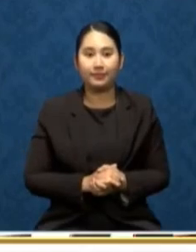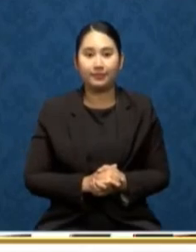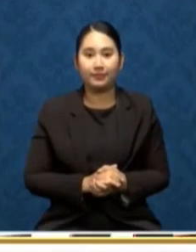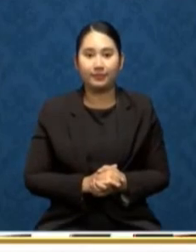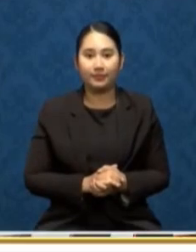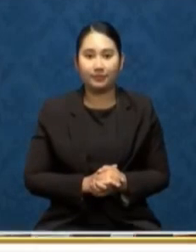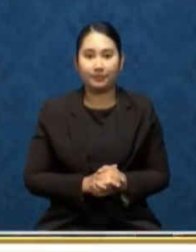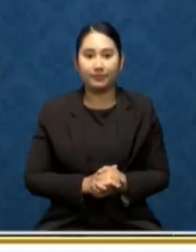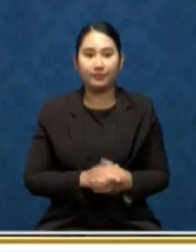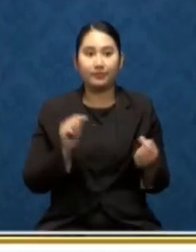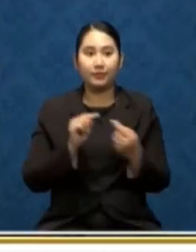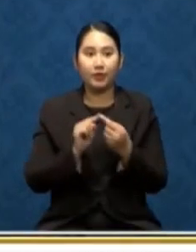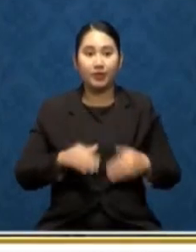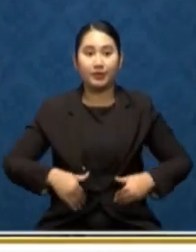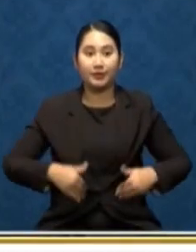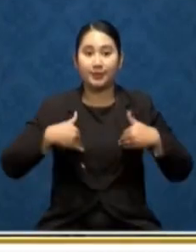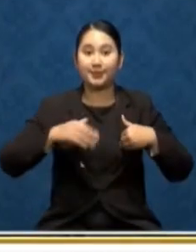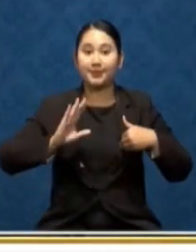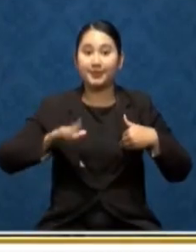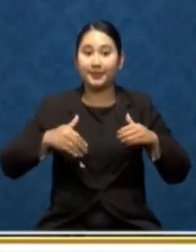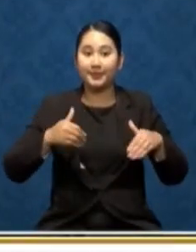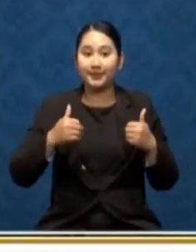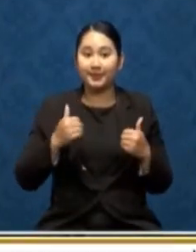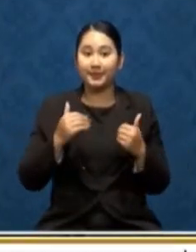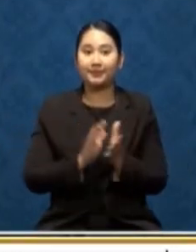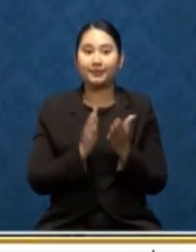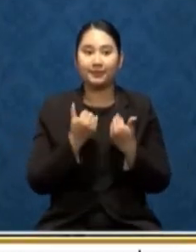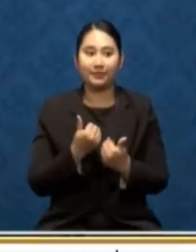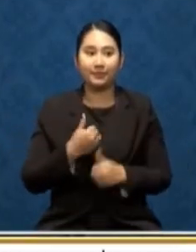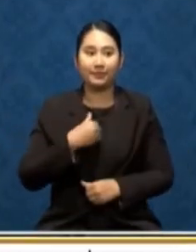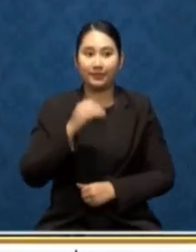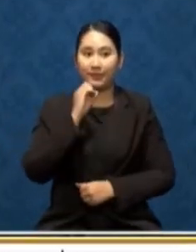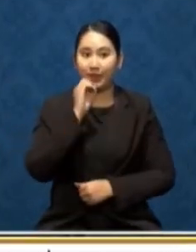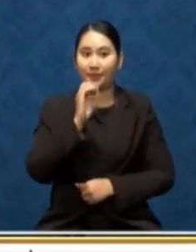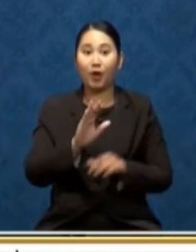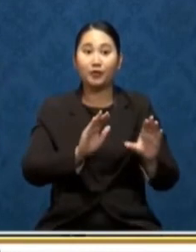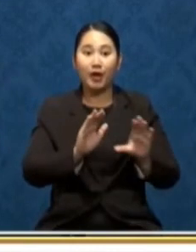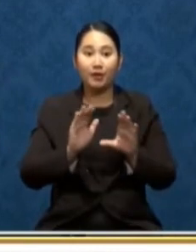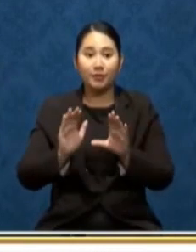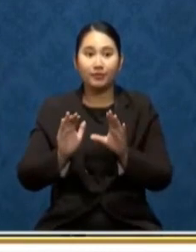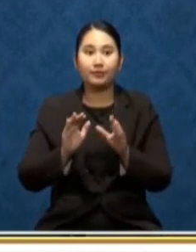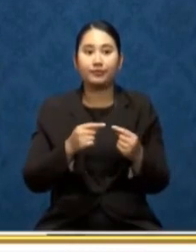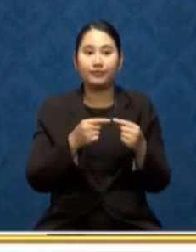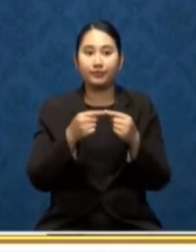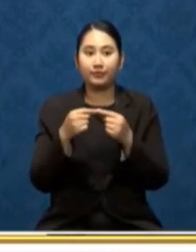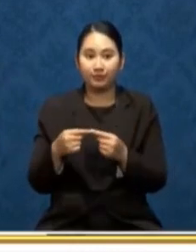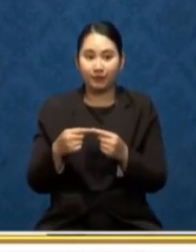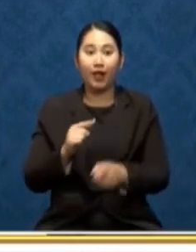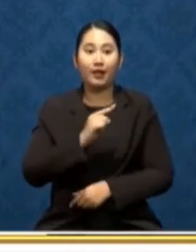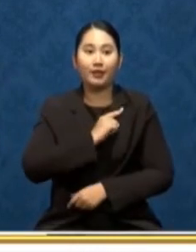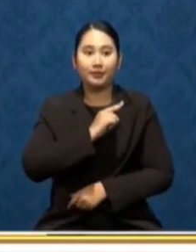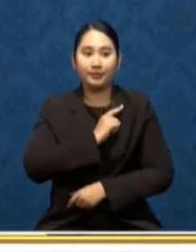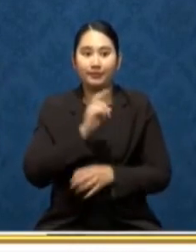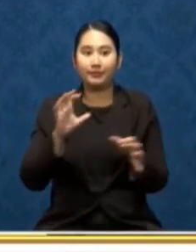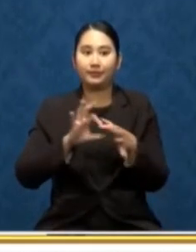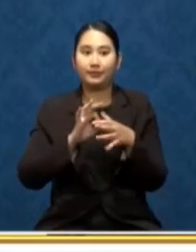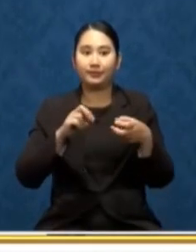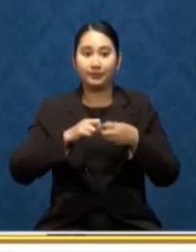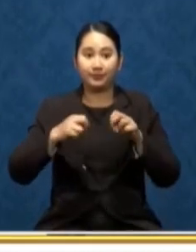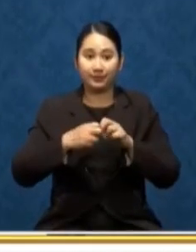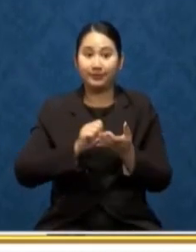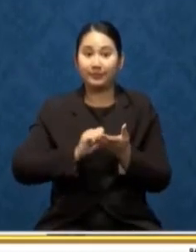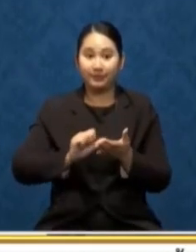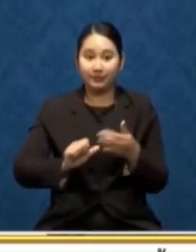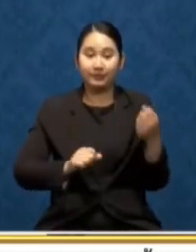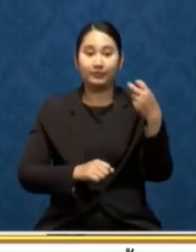เพื่อยกระดับคุณภาพชีวิตของประชาชนดิฉันจึงขอฝากท่านประธานผ่านไปยังหน่วยงานที่เกี่ยวข้องแก้ปัญหา